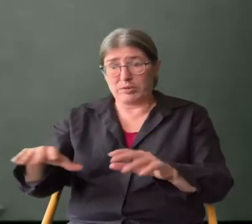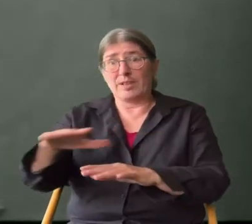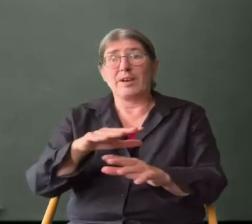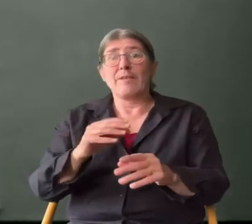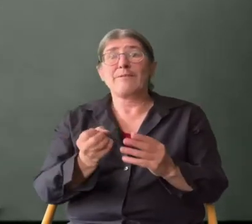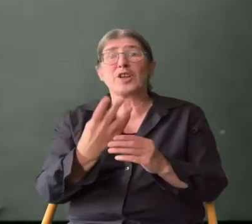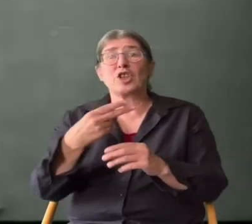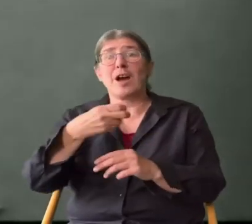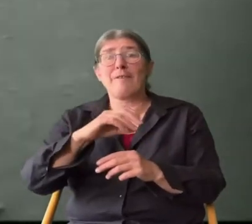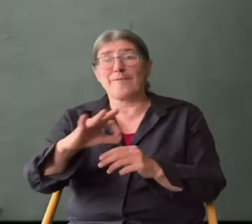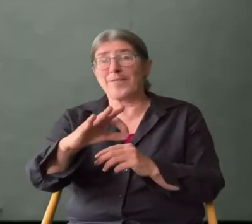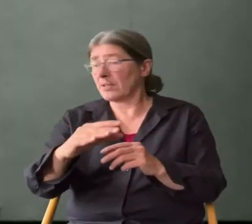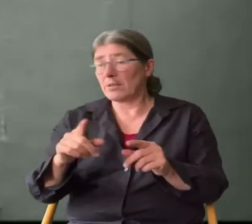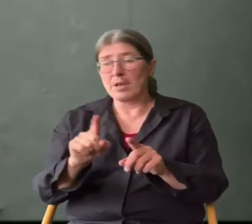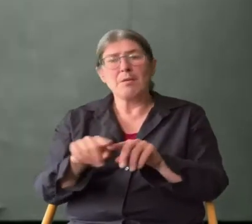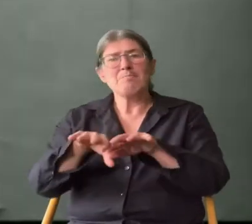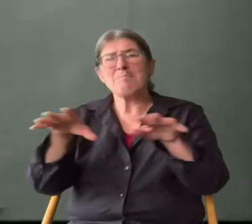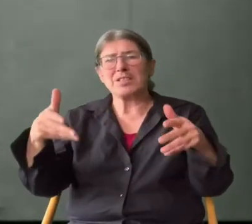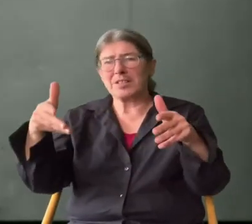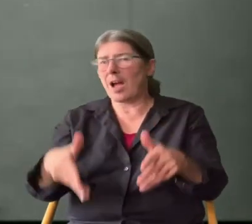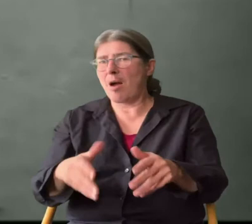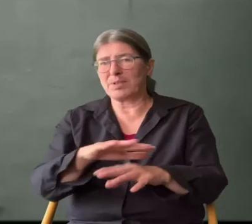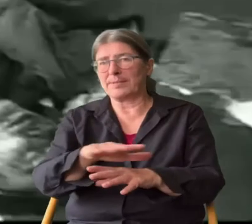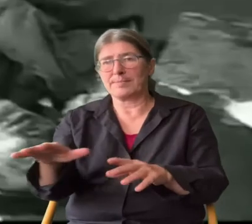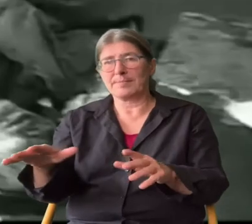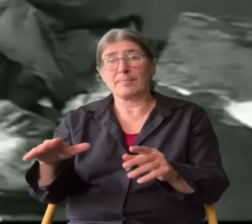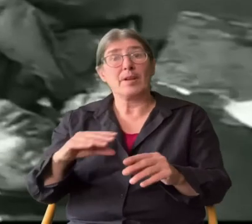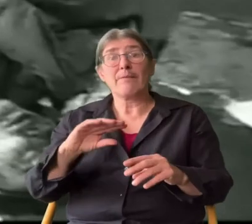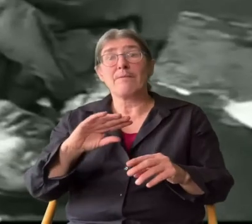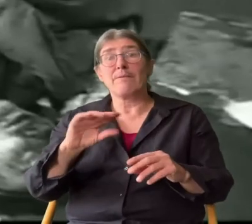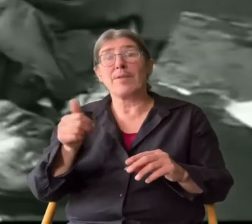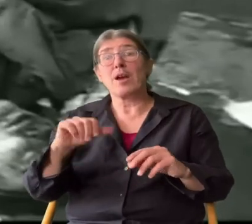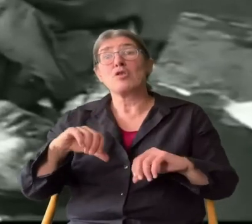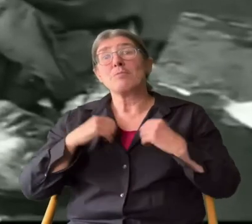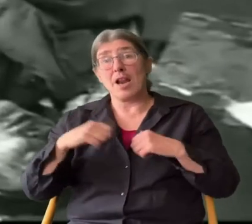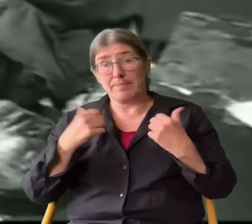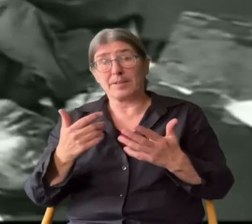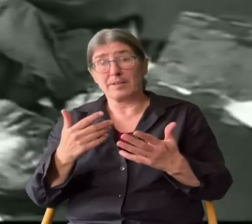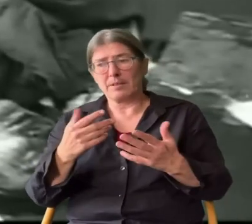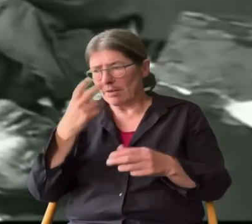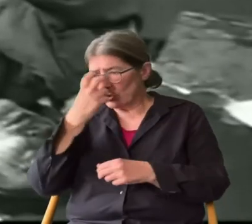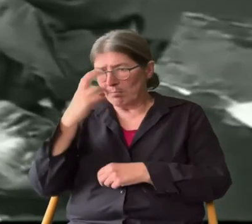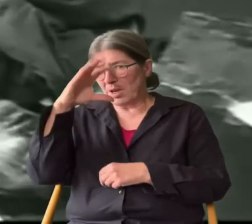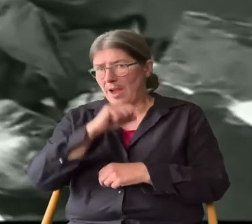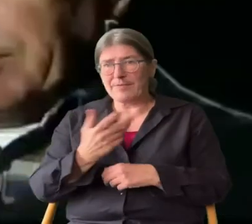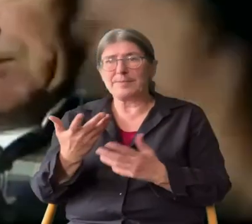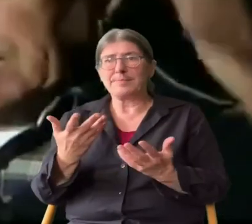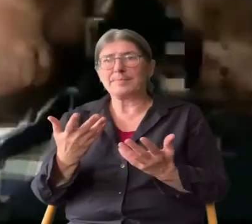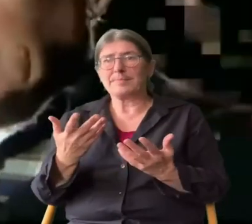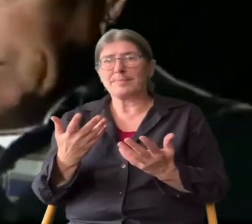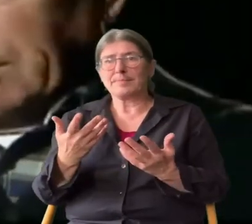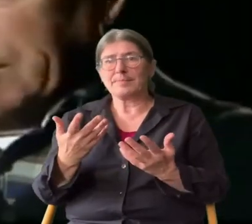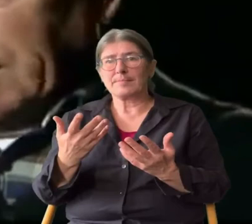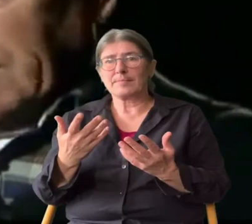Das frische Haff, ein Massengrab. Wer überlebte, versucht es zu begreifen. Ein